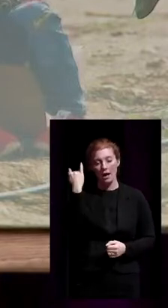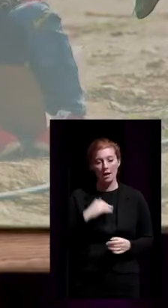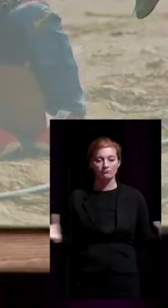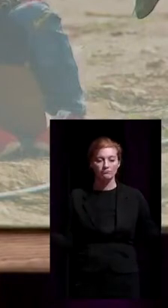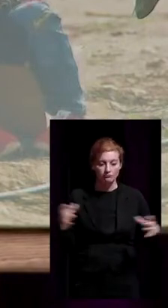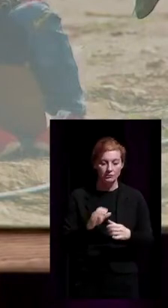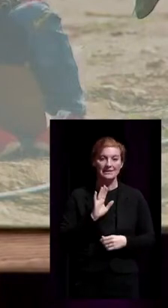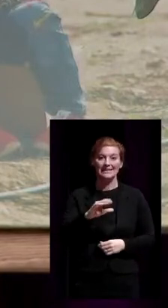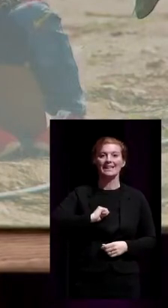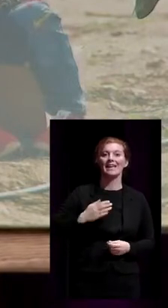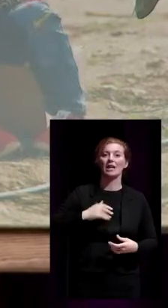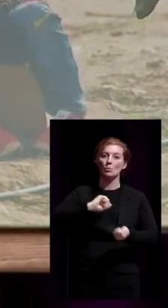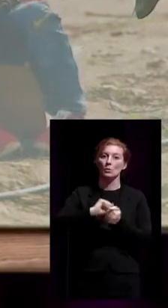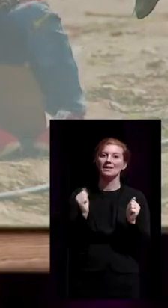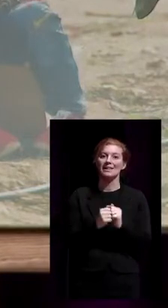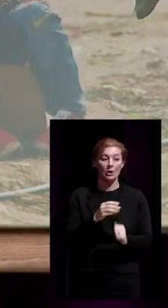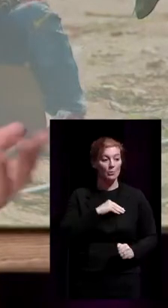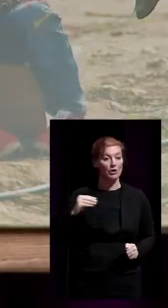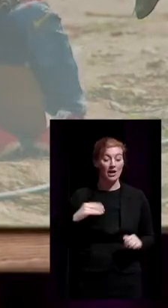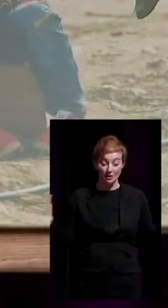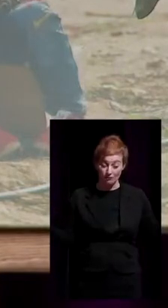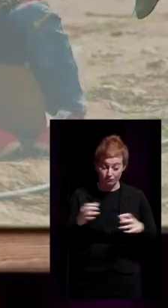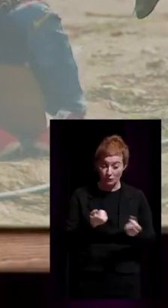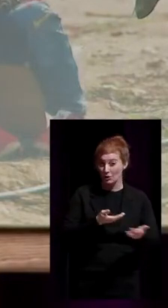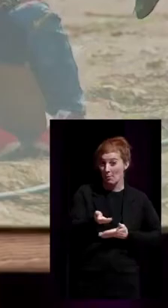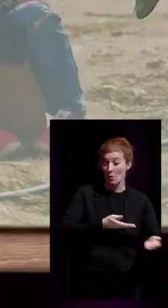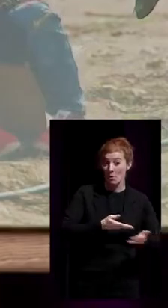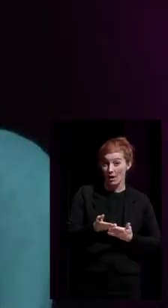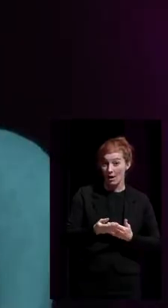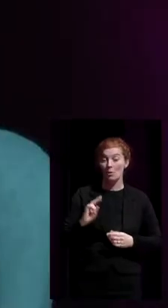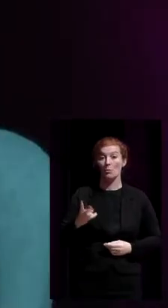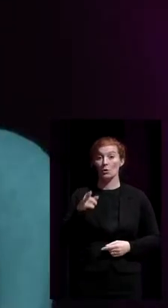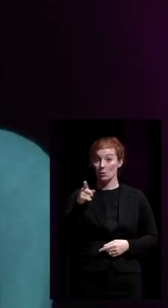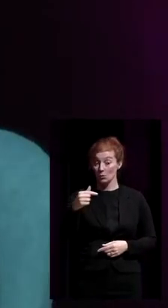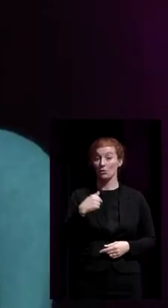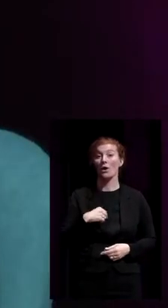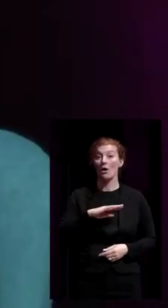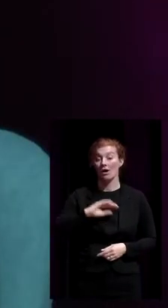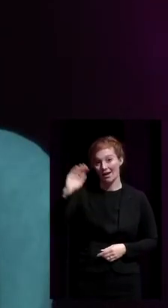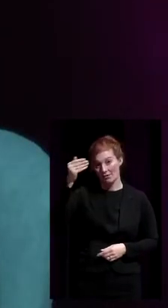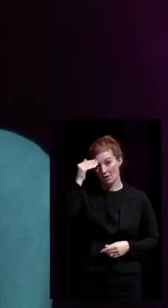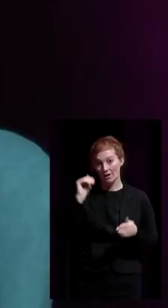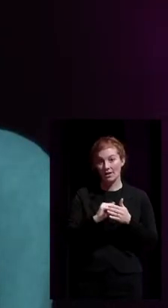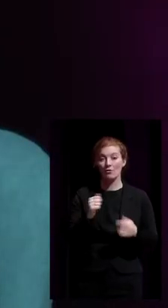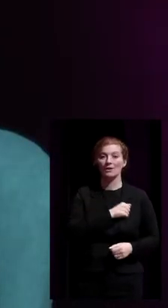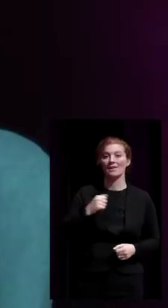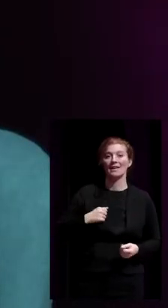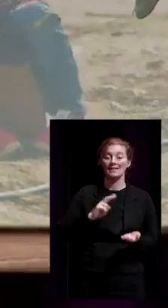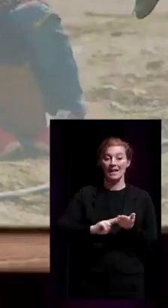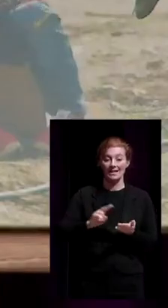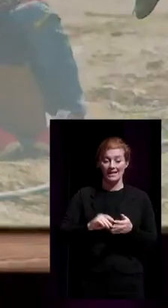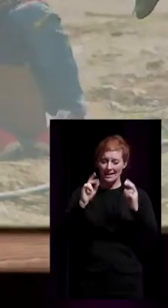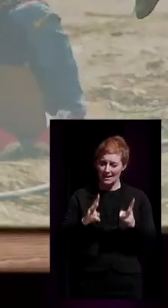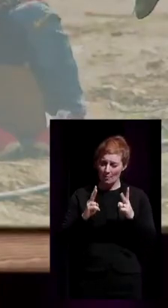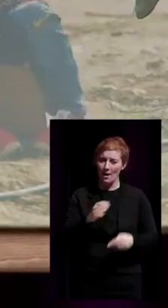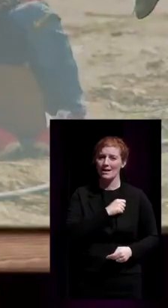och sina egna myndigheter. Idag, jag menar, både du och jag har erfarenhet ut av regeringskansliet, där regeringen, samma regering,